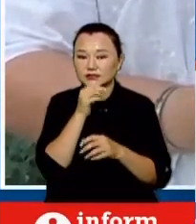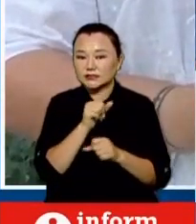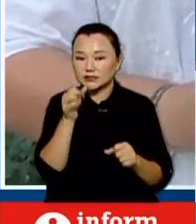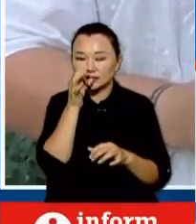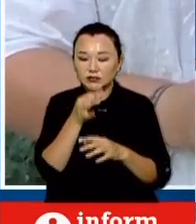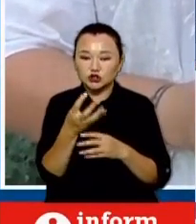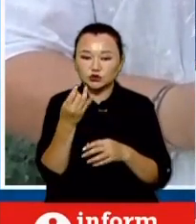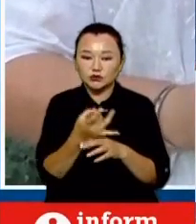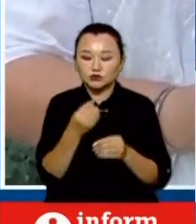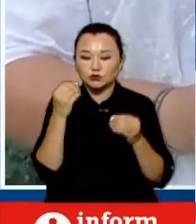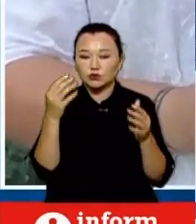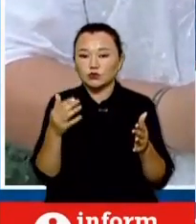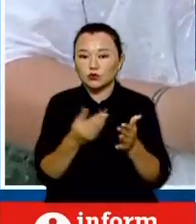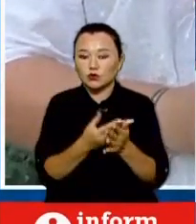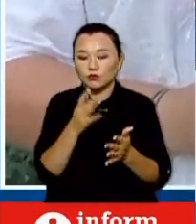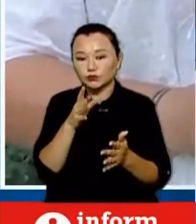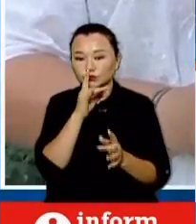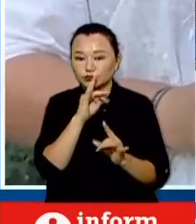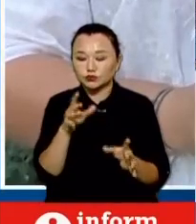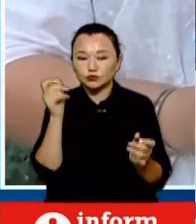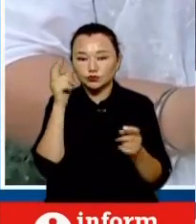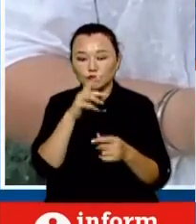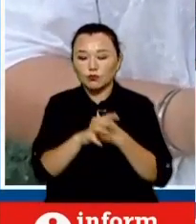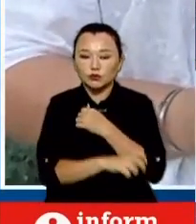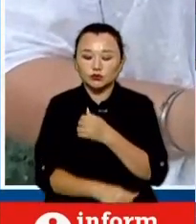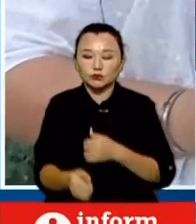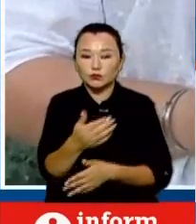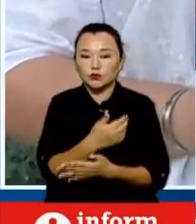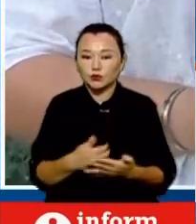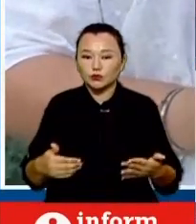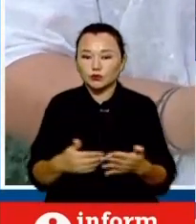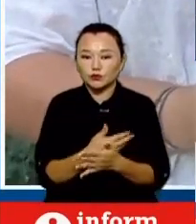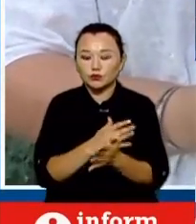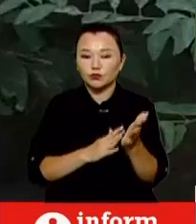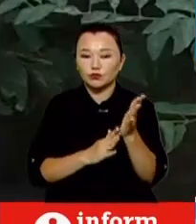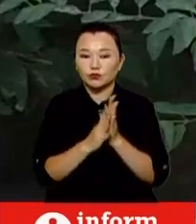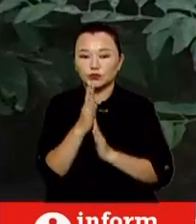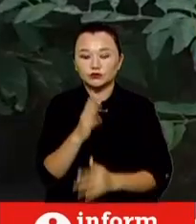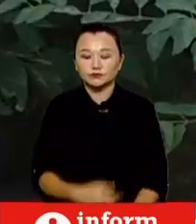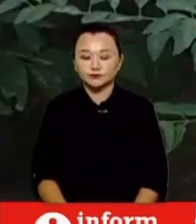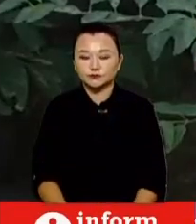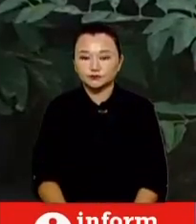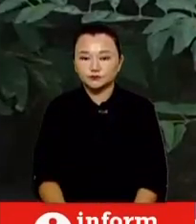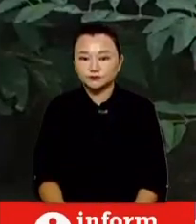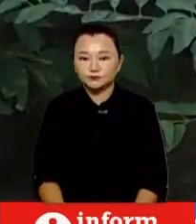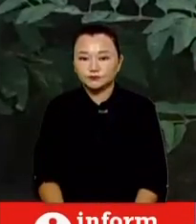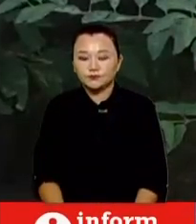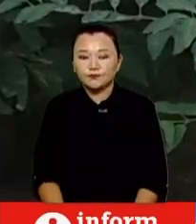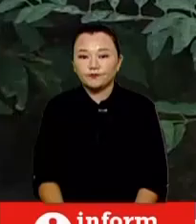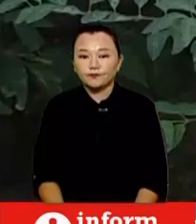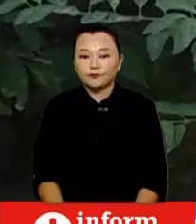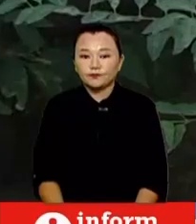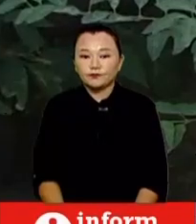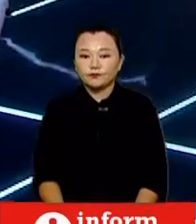ли очередное удорожание риса. Это станет известно после уборки нового урожая. Анастасия Новикова, Дарын Абдиев, Абзал Турабеков,